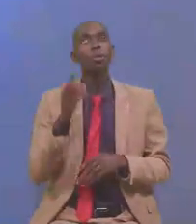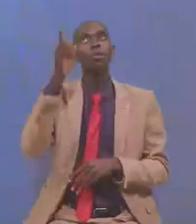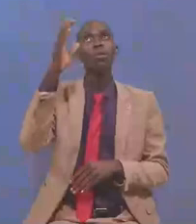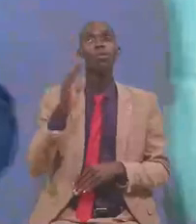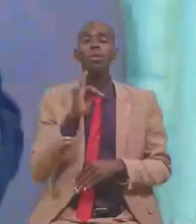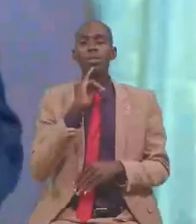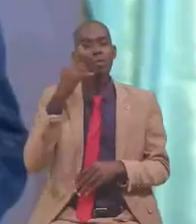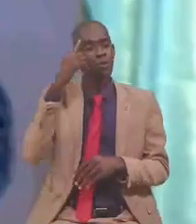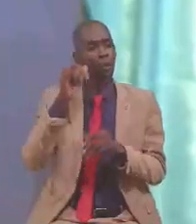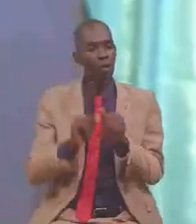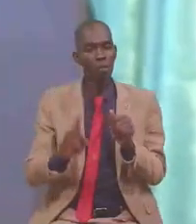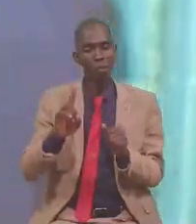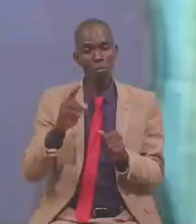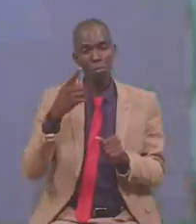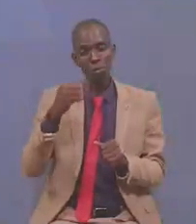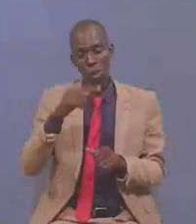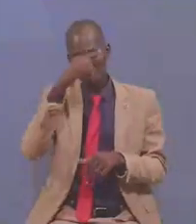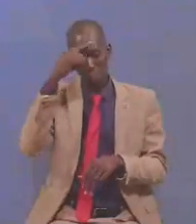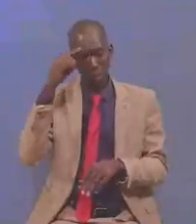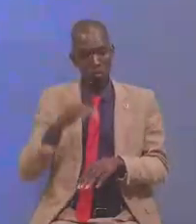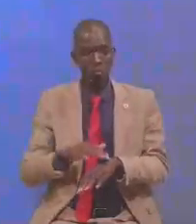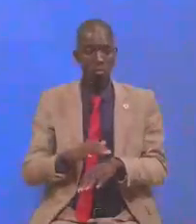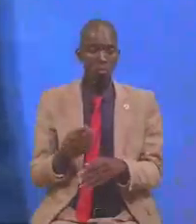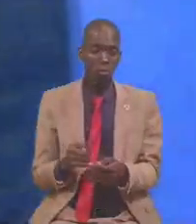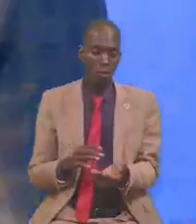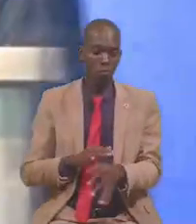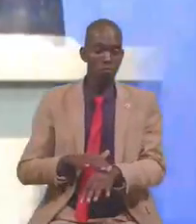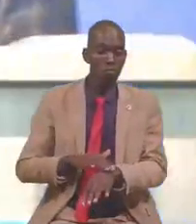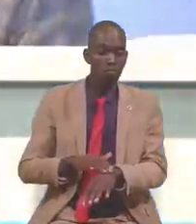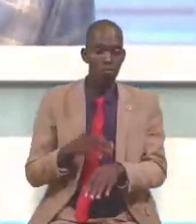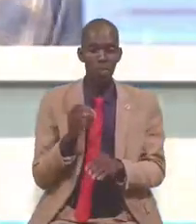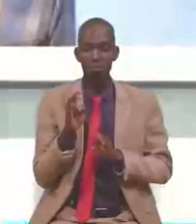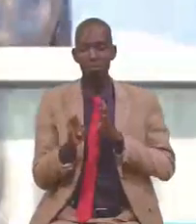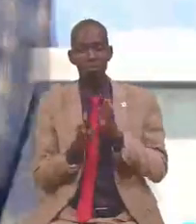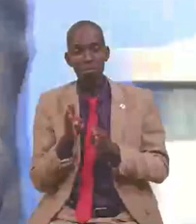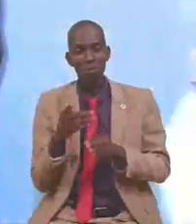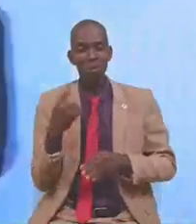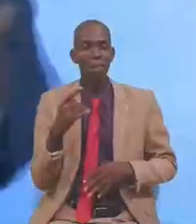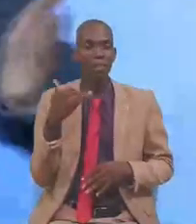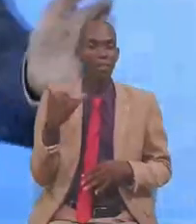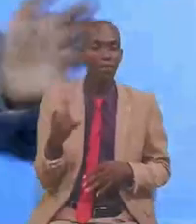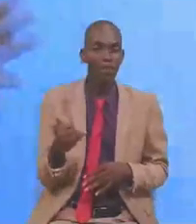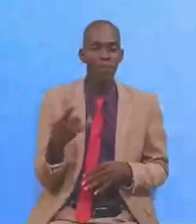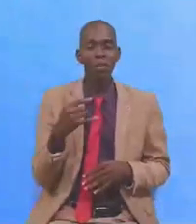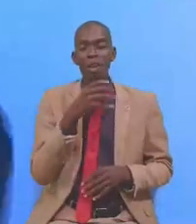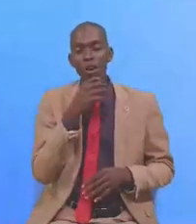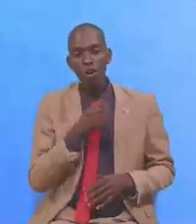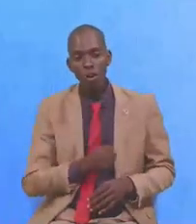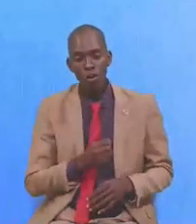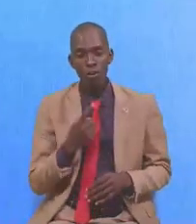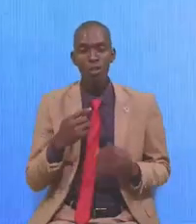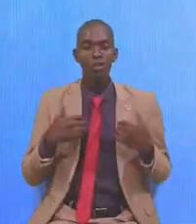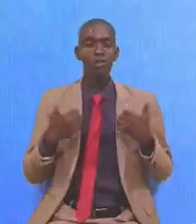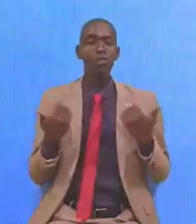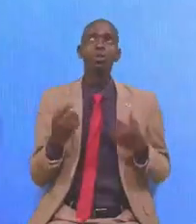le monde, les noirs, les blancs, les rouges, et les personnes âgées, les